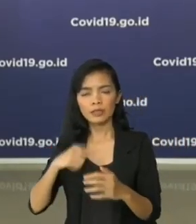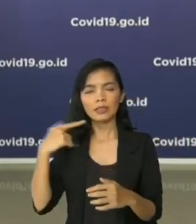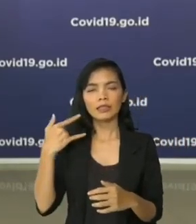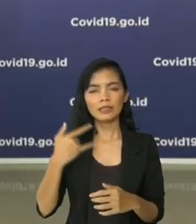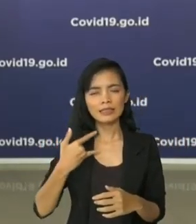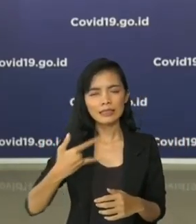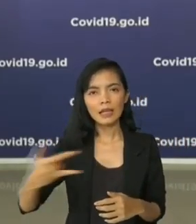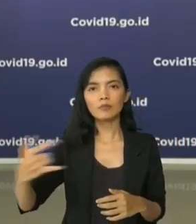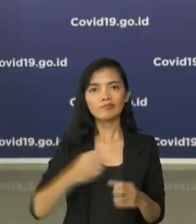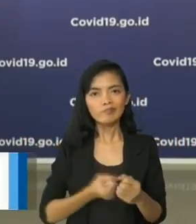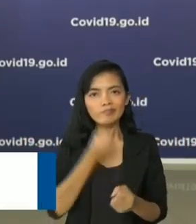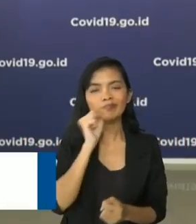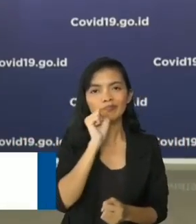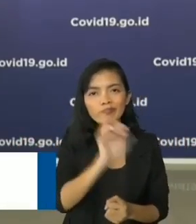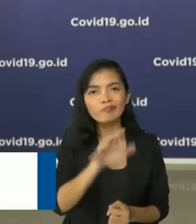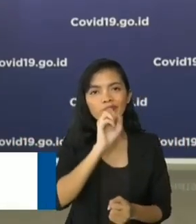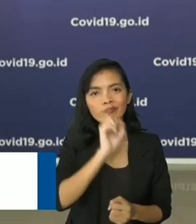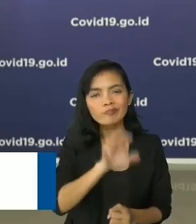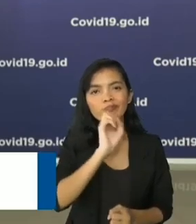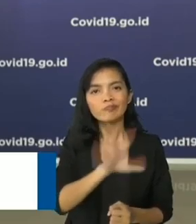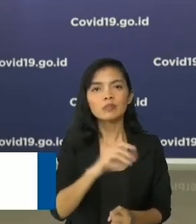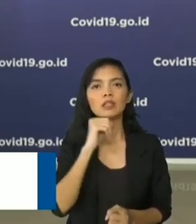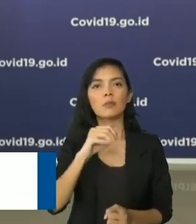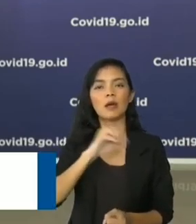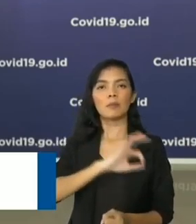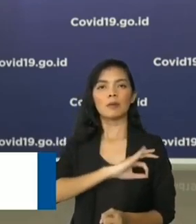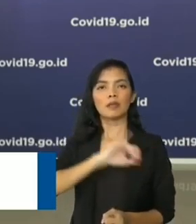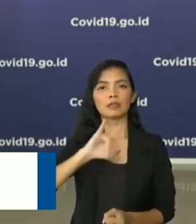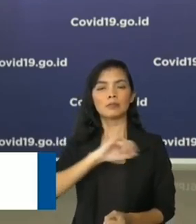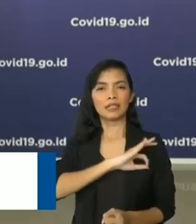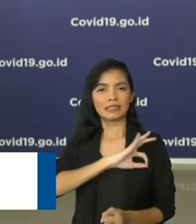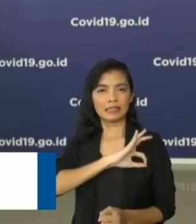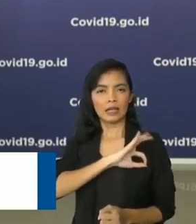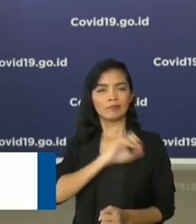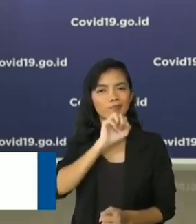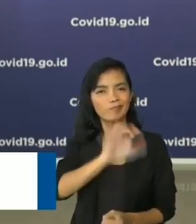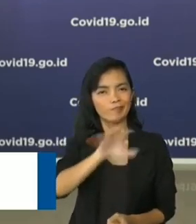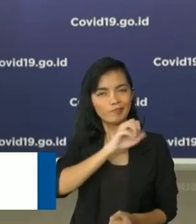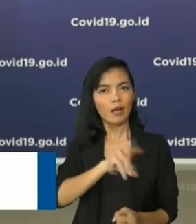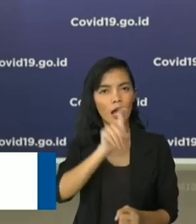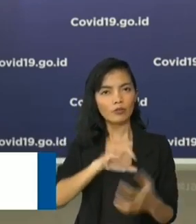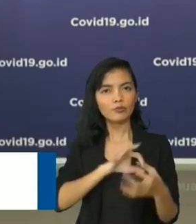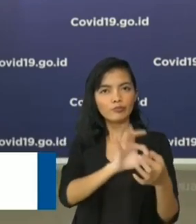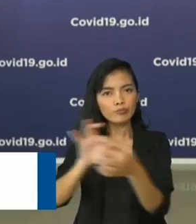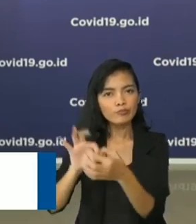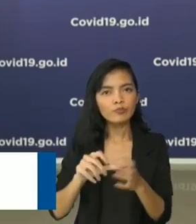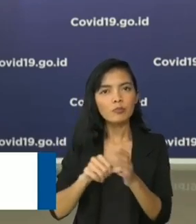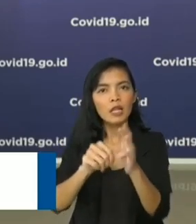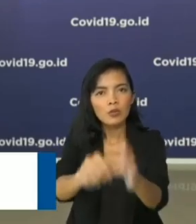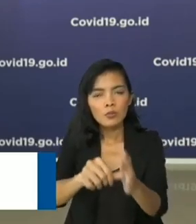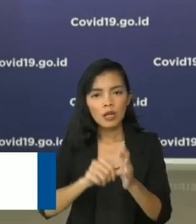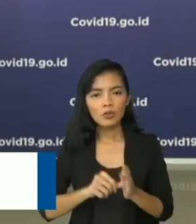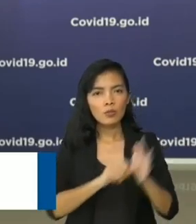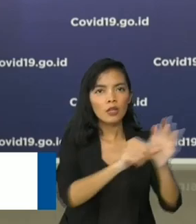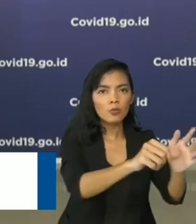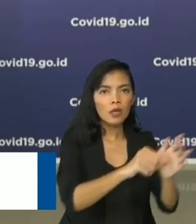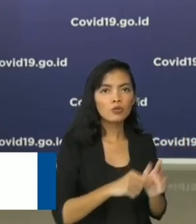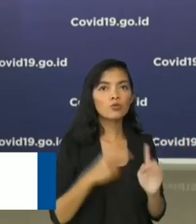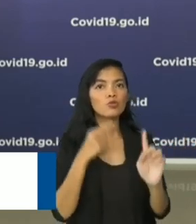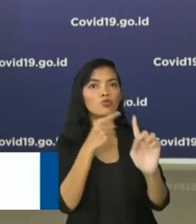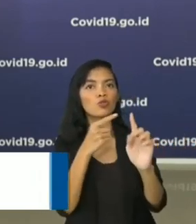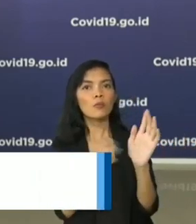digaungkan oleh Bapak Presiden agar permasalahan yang kita hadapi hari ini akan mudah